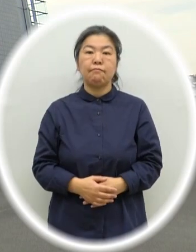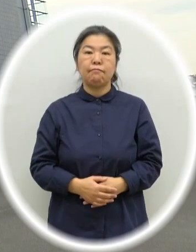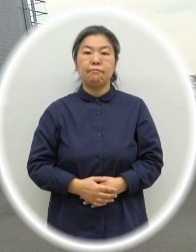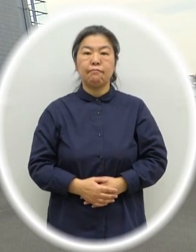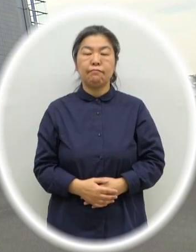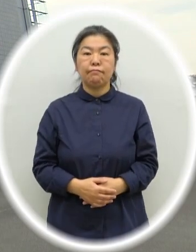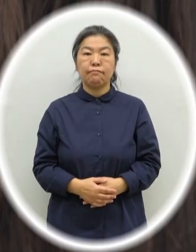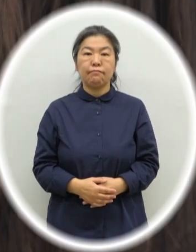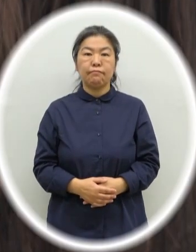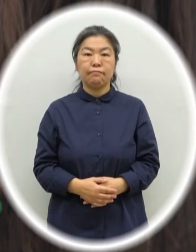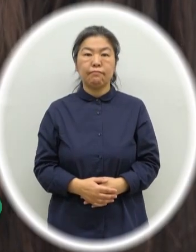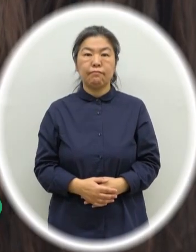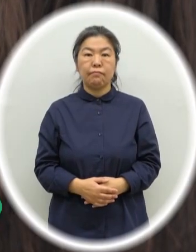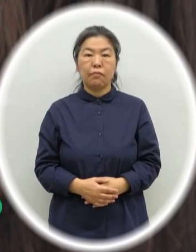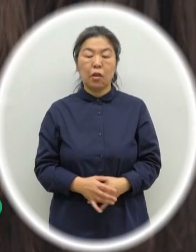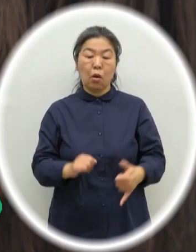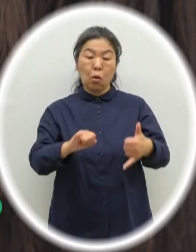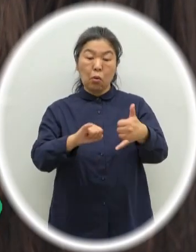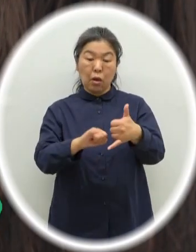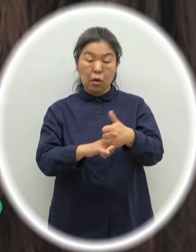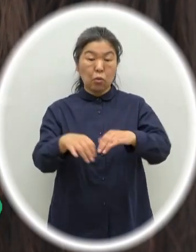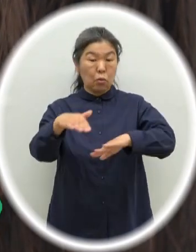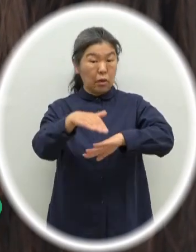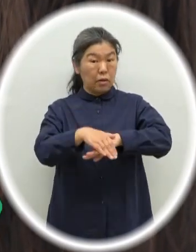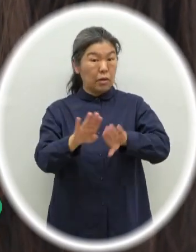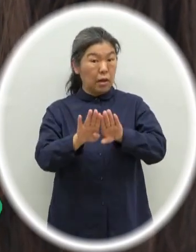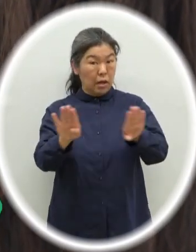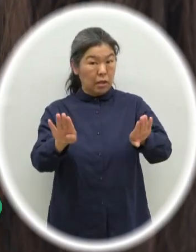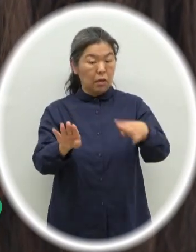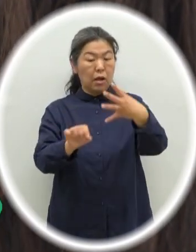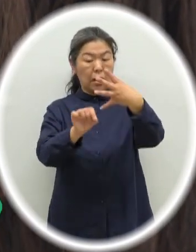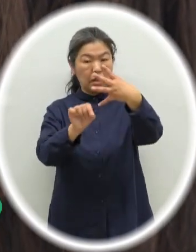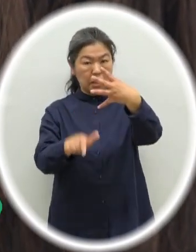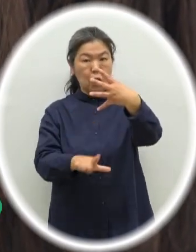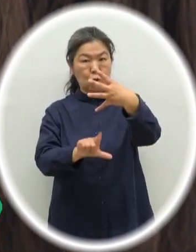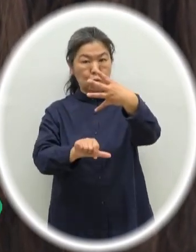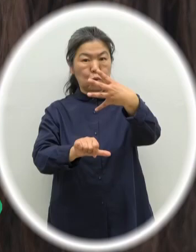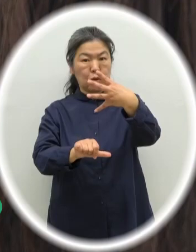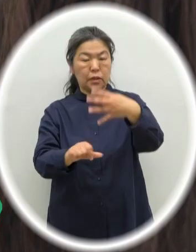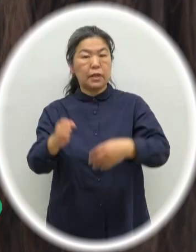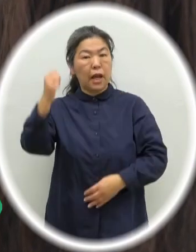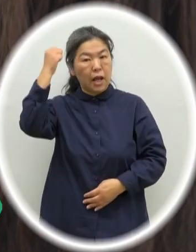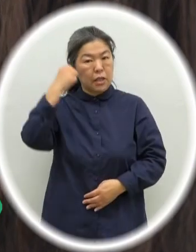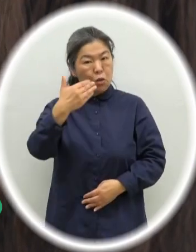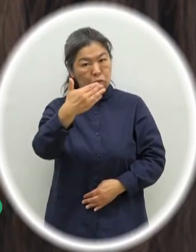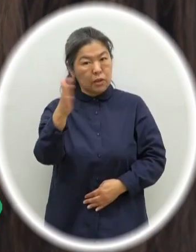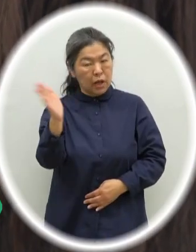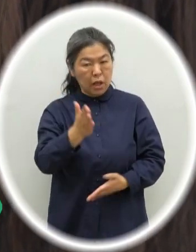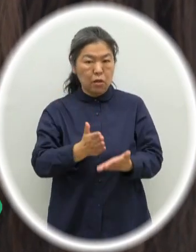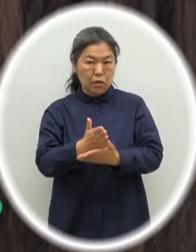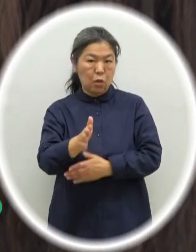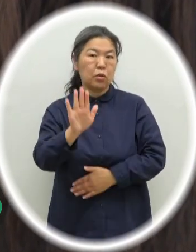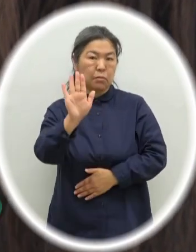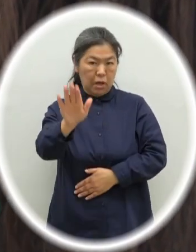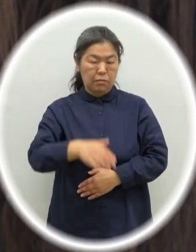。 予約の受付開始は4月15日午前9時からです。